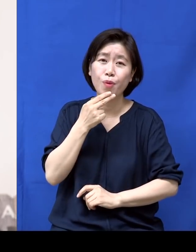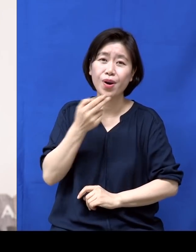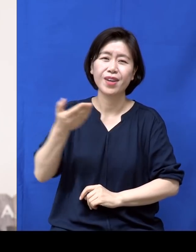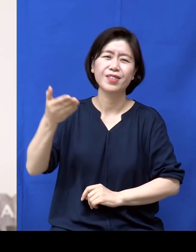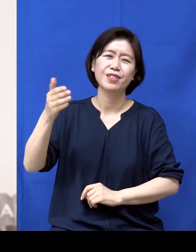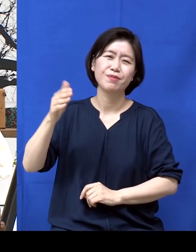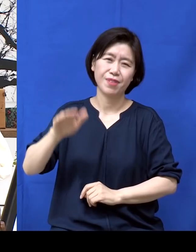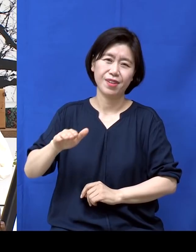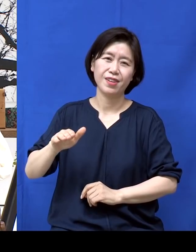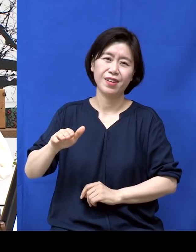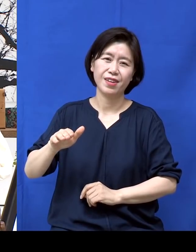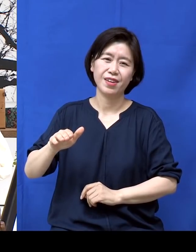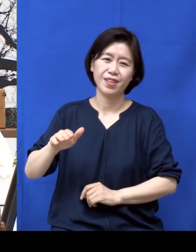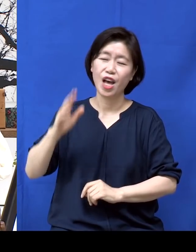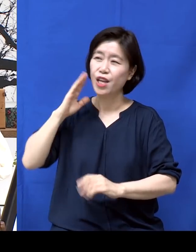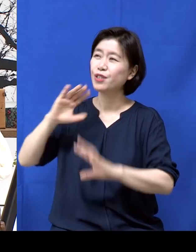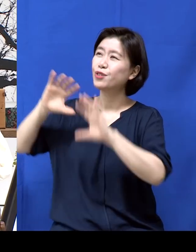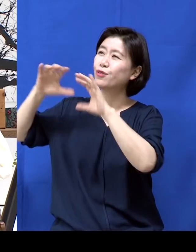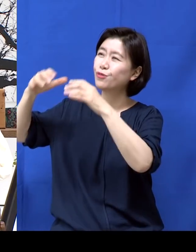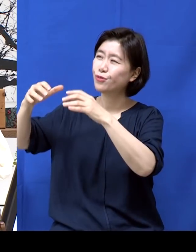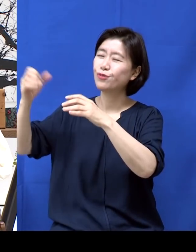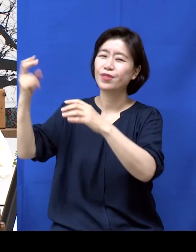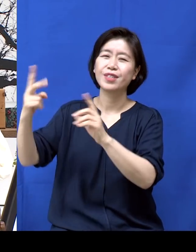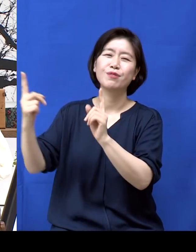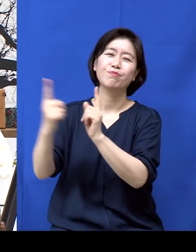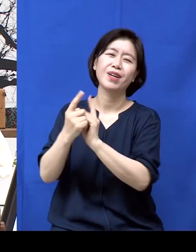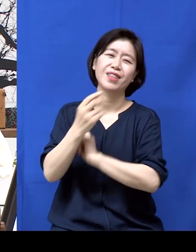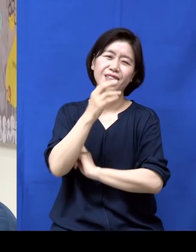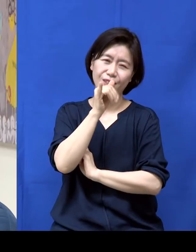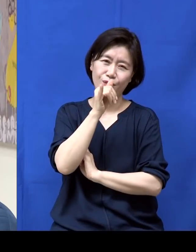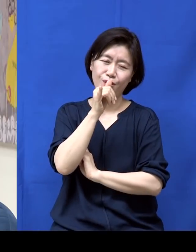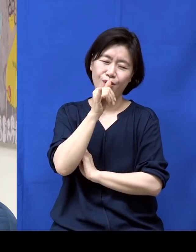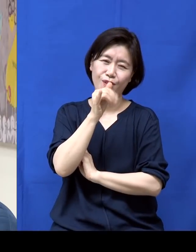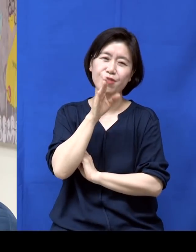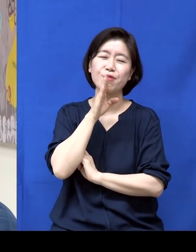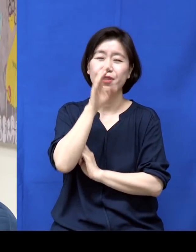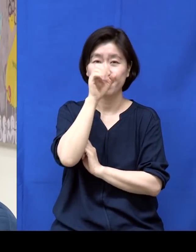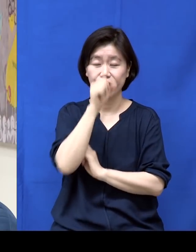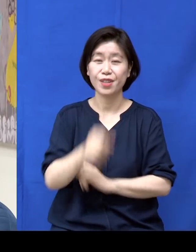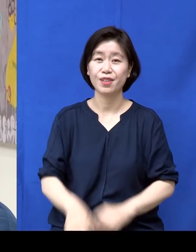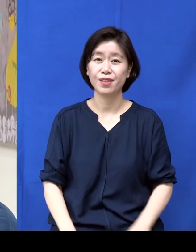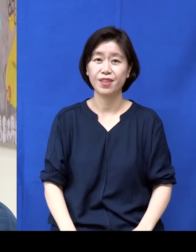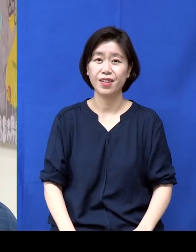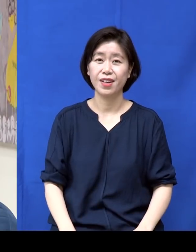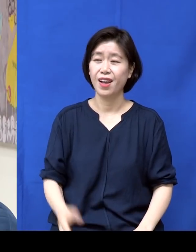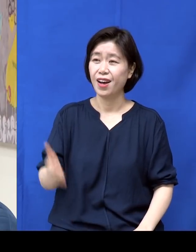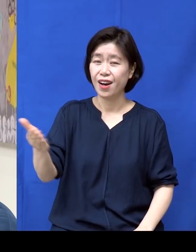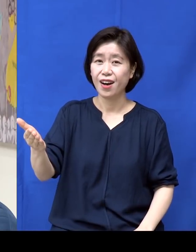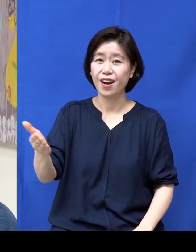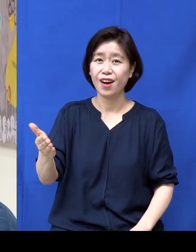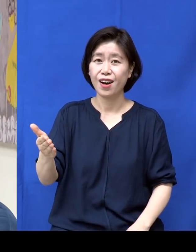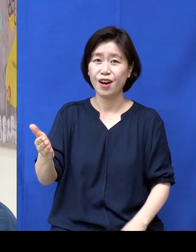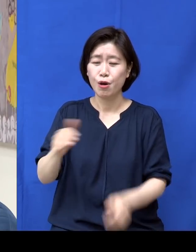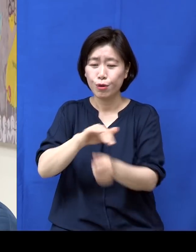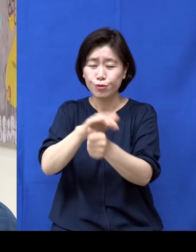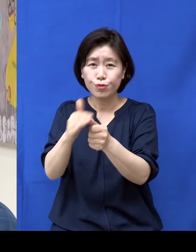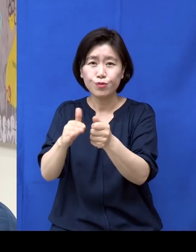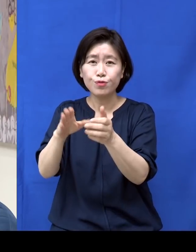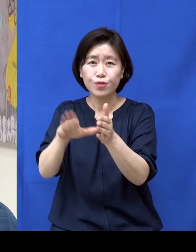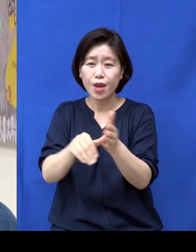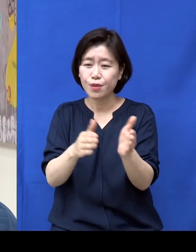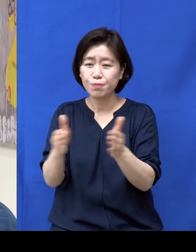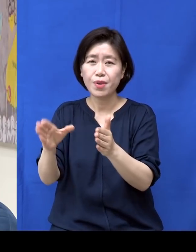뵈니 반갑다. 제가 너무 아름답네요. 그 모습. 씻겨드리고 수의 입혀드릴 때 혹시 불편한 거